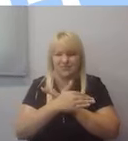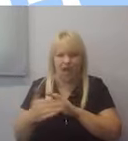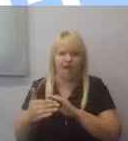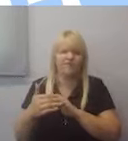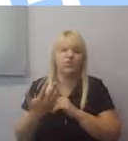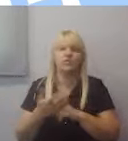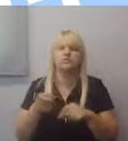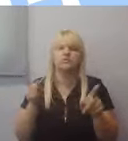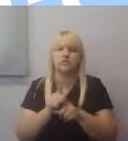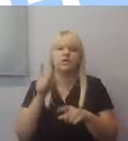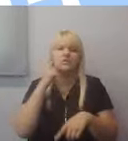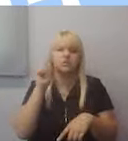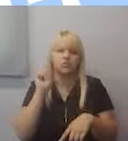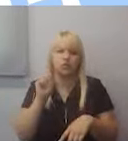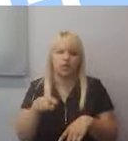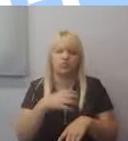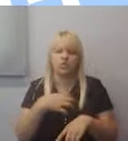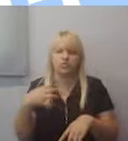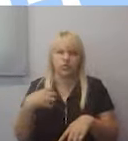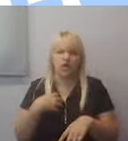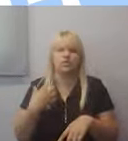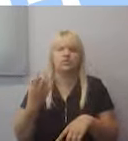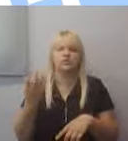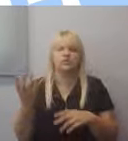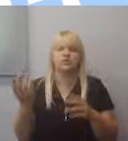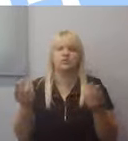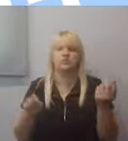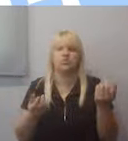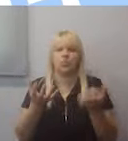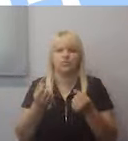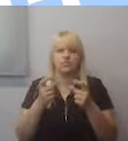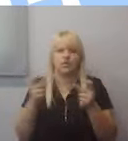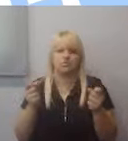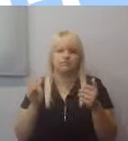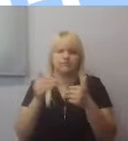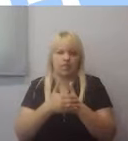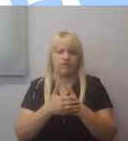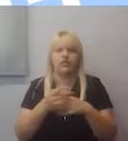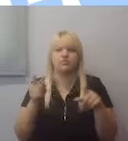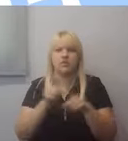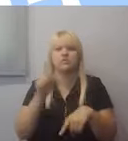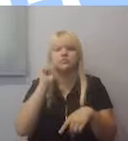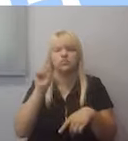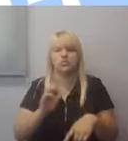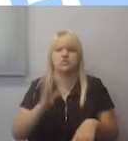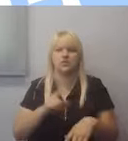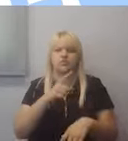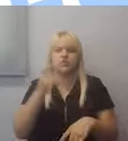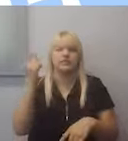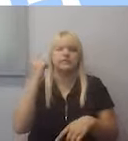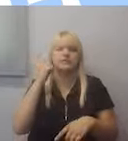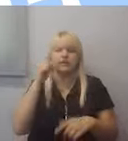š pašvaldības un kapitālsabiedrība bum patvernēs un protams gaidām šo iniciatīvu no ministrijām par